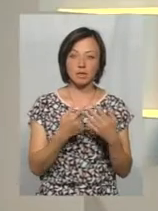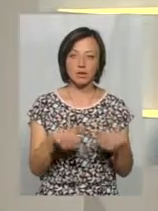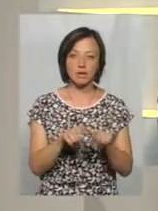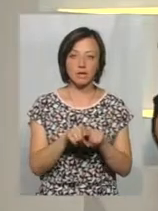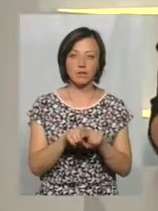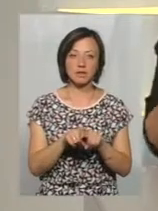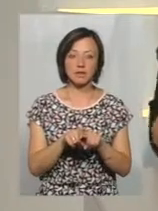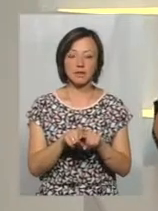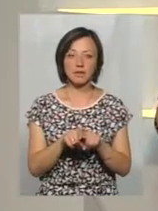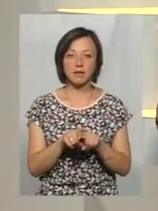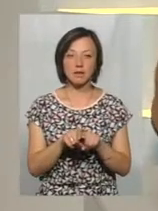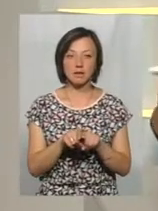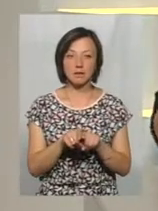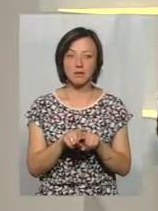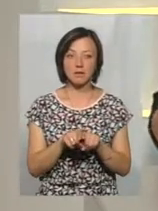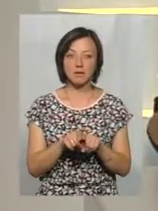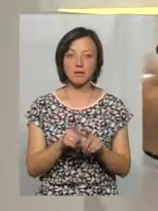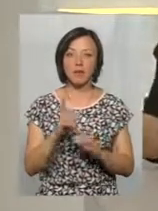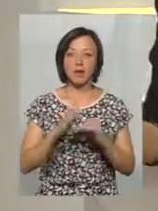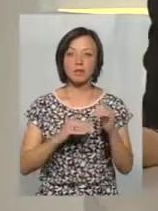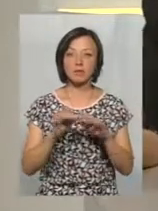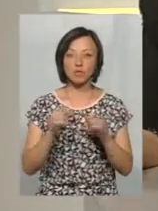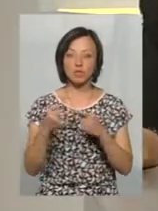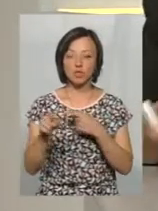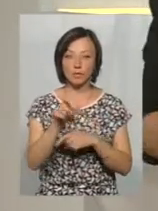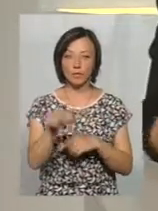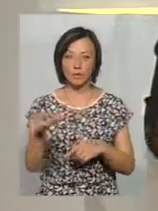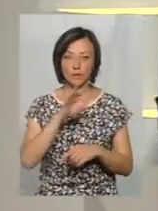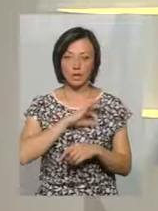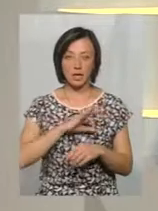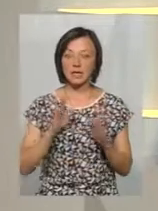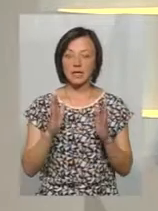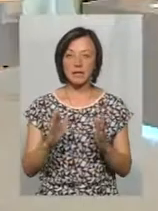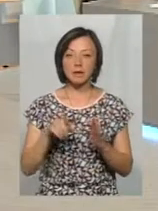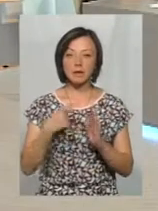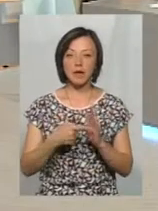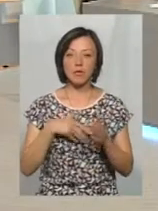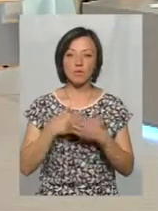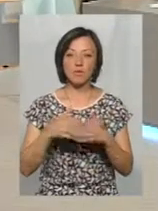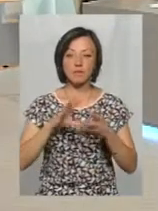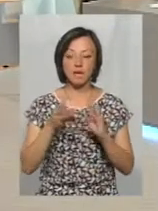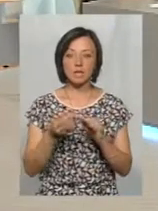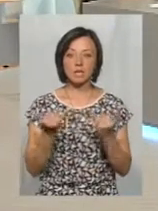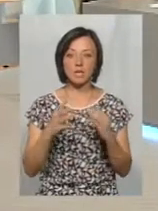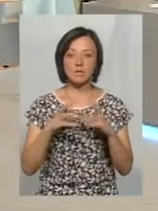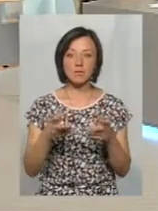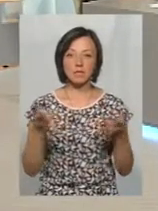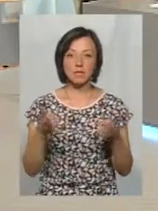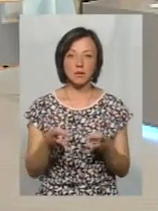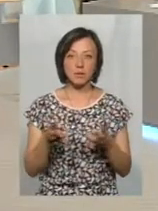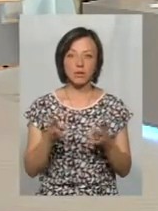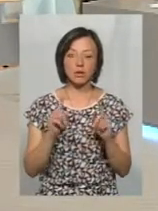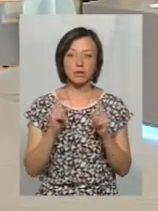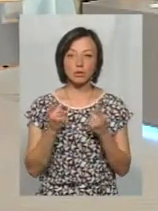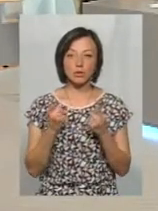організацій, які так, як це практично можна іншим застосувати? Не тільки в питанні громадських організацій, взагалі в сучасному світі треба